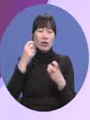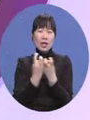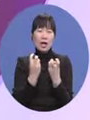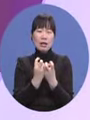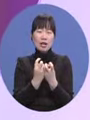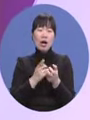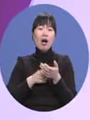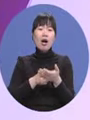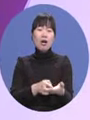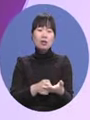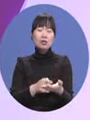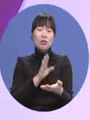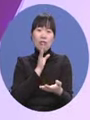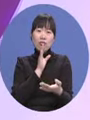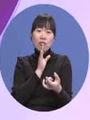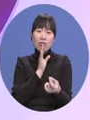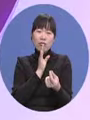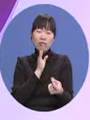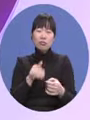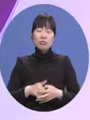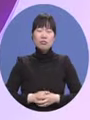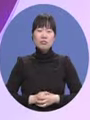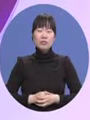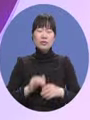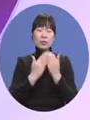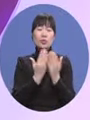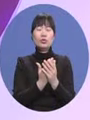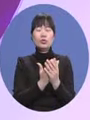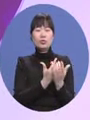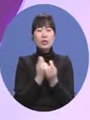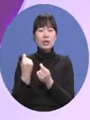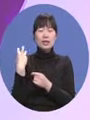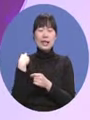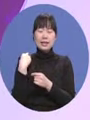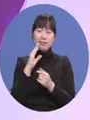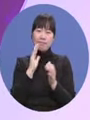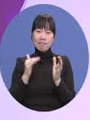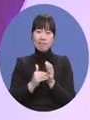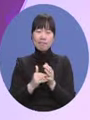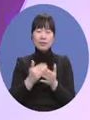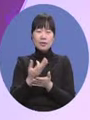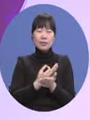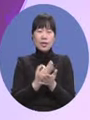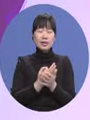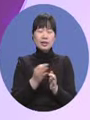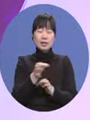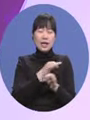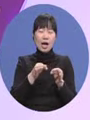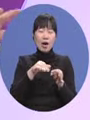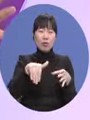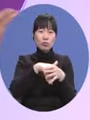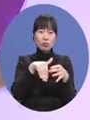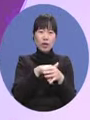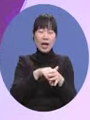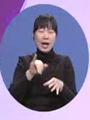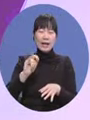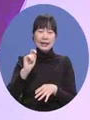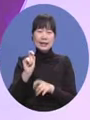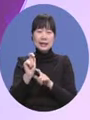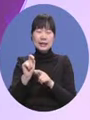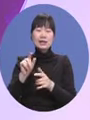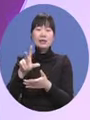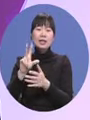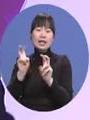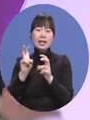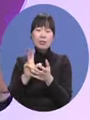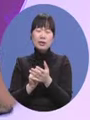거냐 했었어야지 우리가. 안 그래요? 모두의 책임이에요. 돈 버는 상업화 문화 IT 업계만 문제도